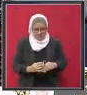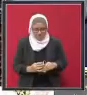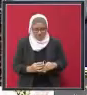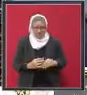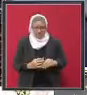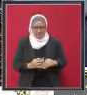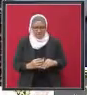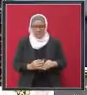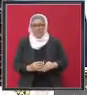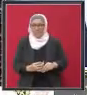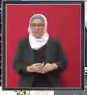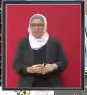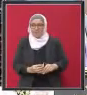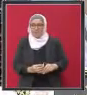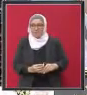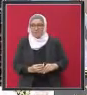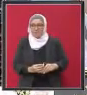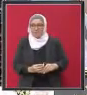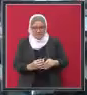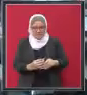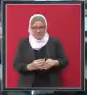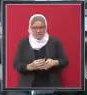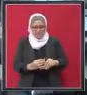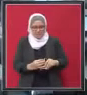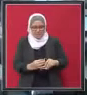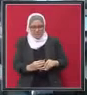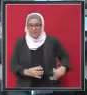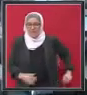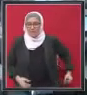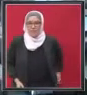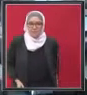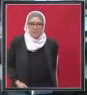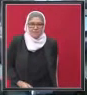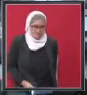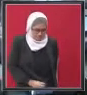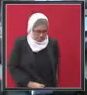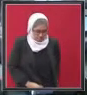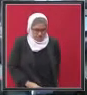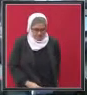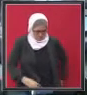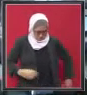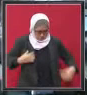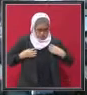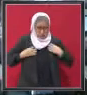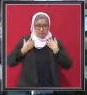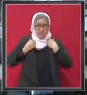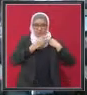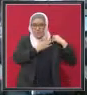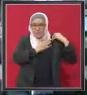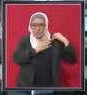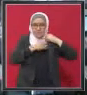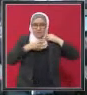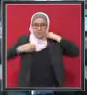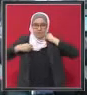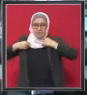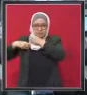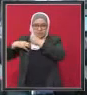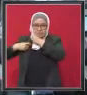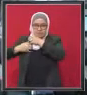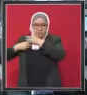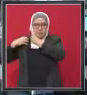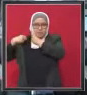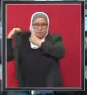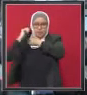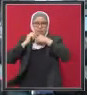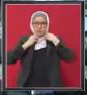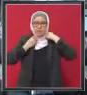Ya. Terima kasih. Peruntukkan tambahan kepada JAKIM ataupun peruntukkan tambahan kepada Kementerian Pendidikan Malaysia. Lain. Peruntukan lain. Peruntukan untuk Menteri KPM,